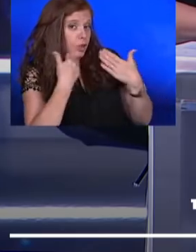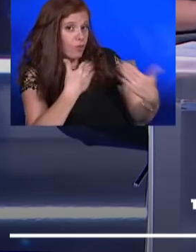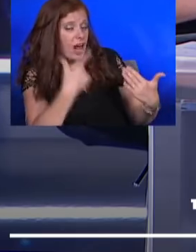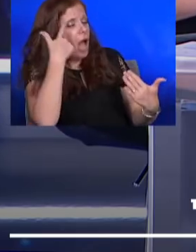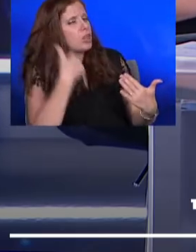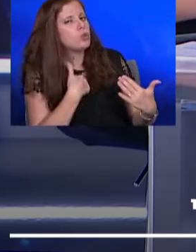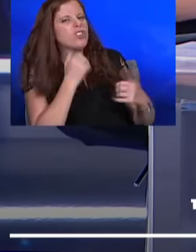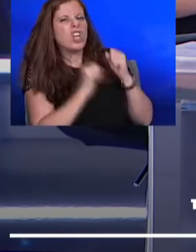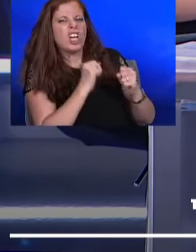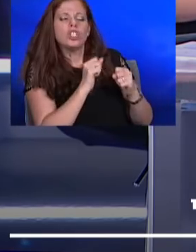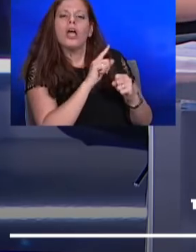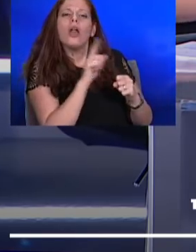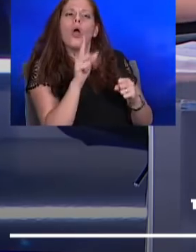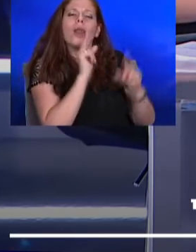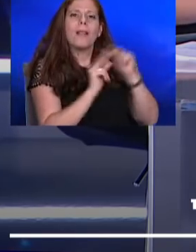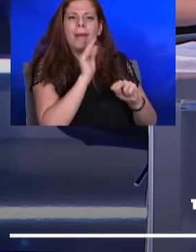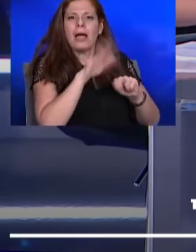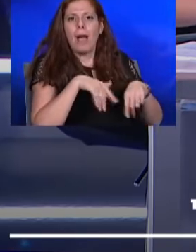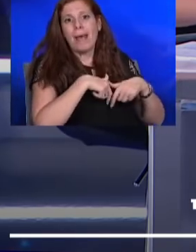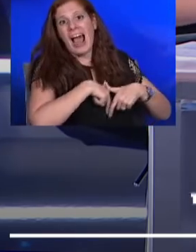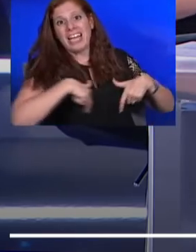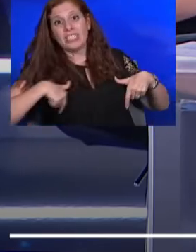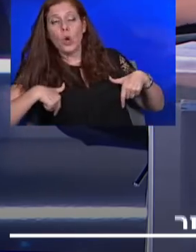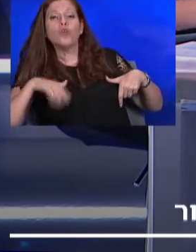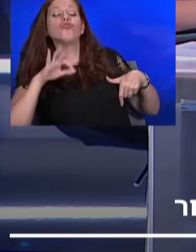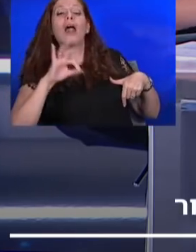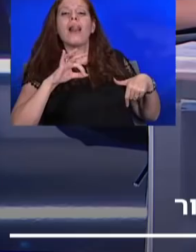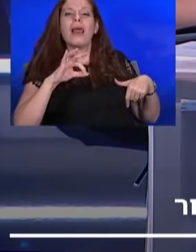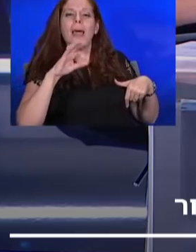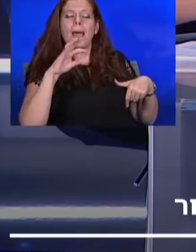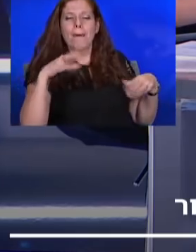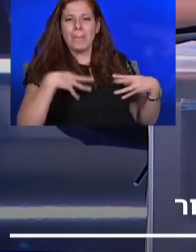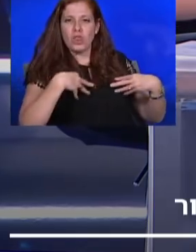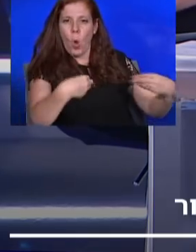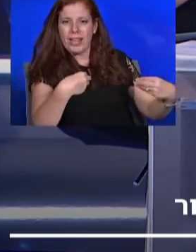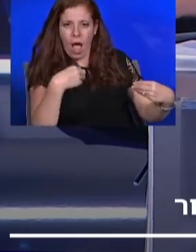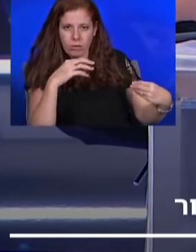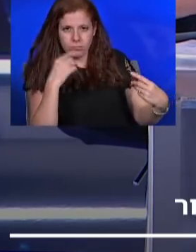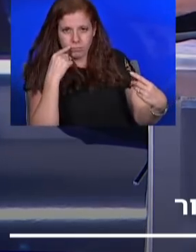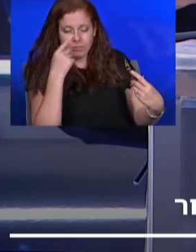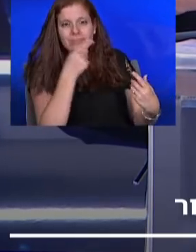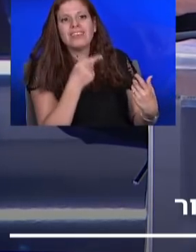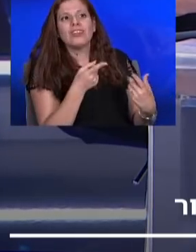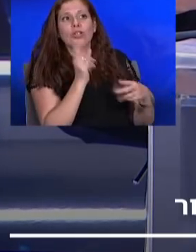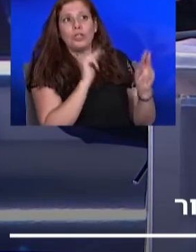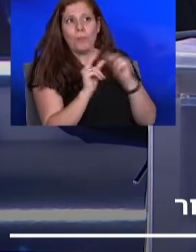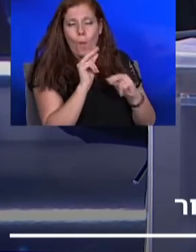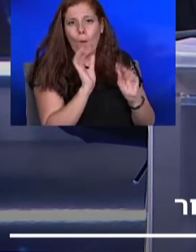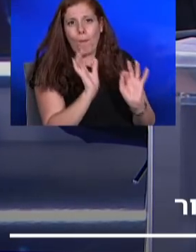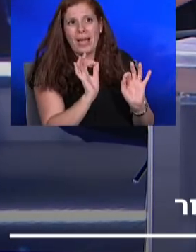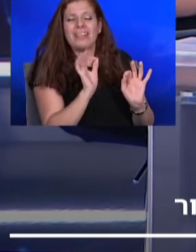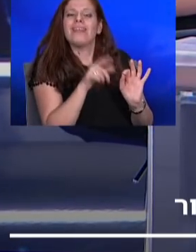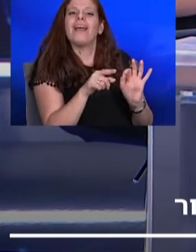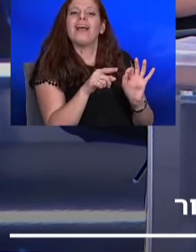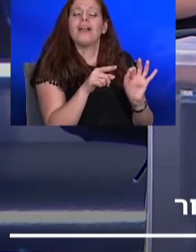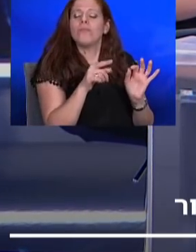את החזיות של מדונה, למשל. כי ראיתי במהלך היום שדיברו על מחאה באמת שבהם פושטות את הכל, והיא